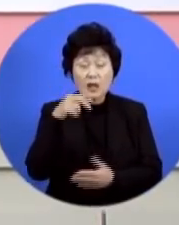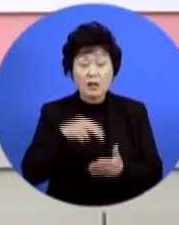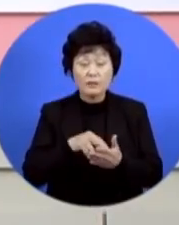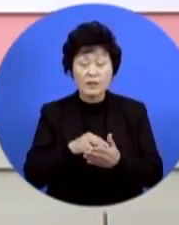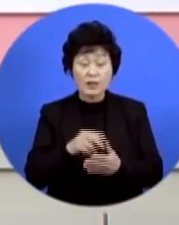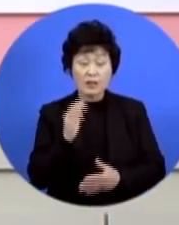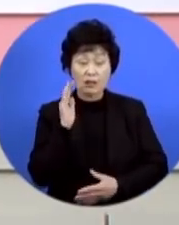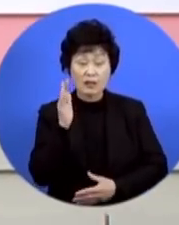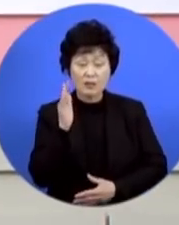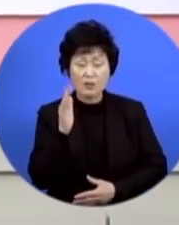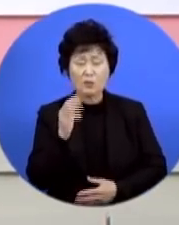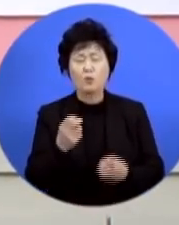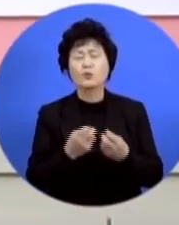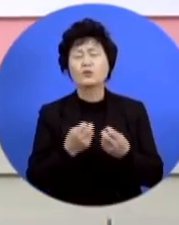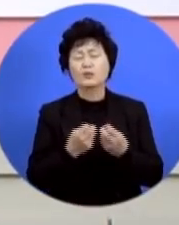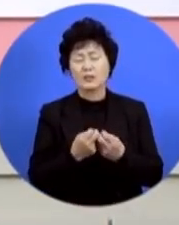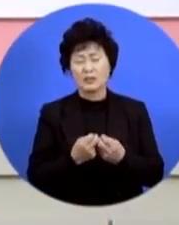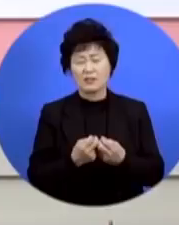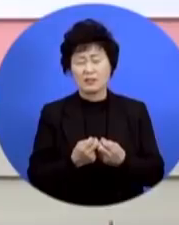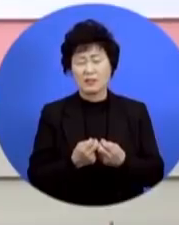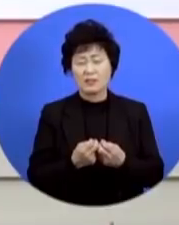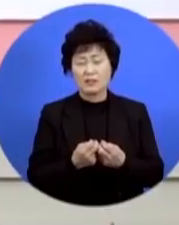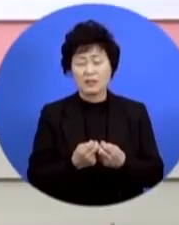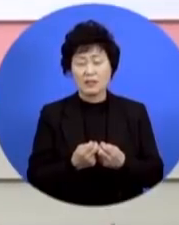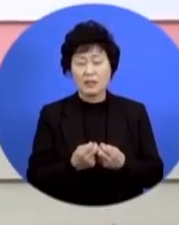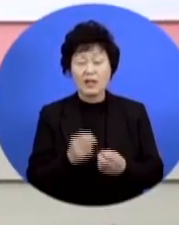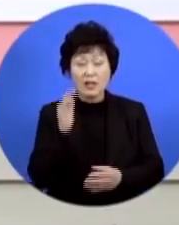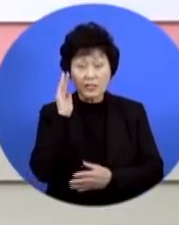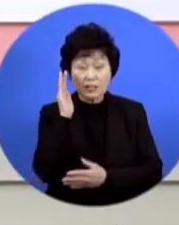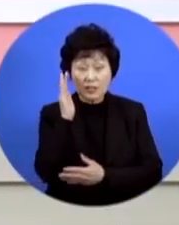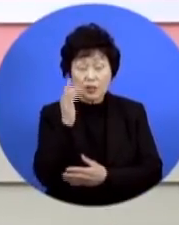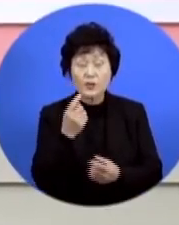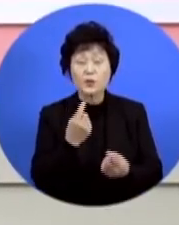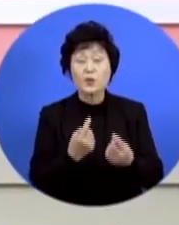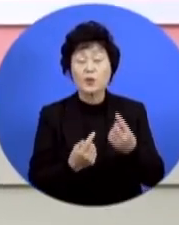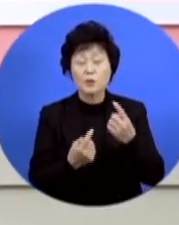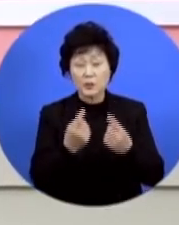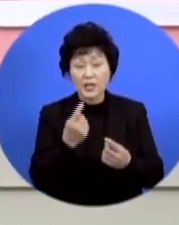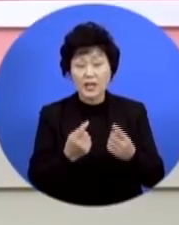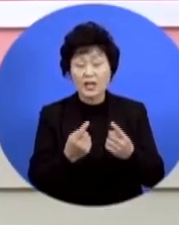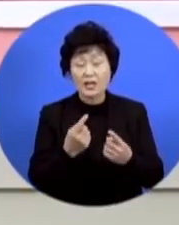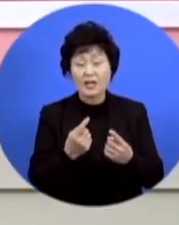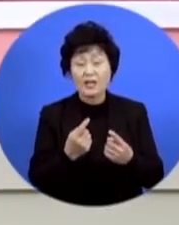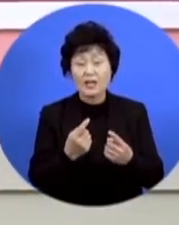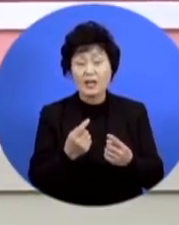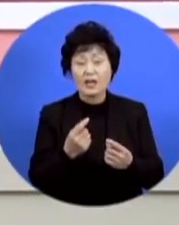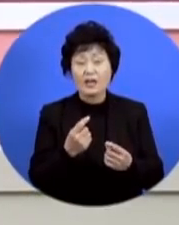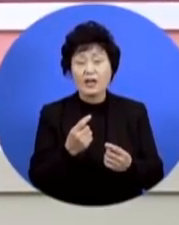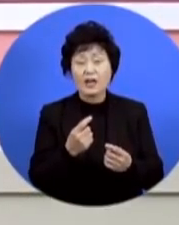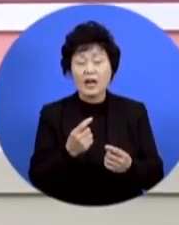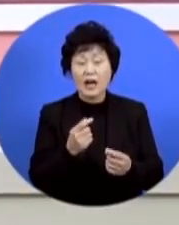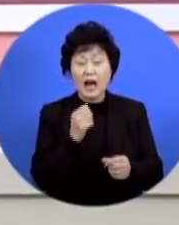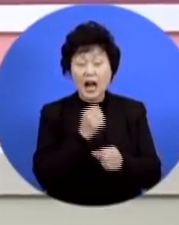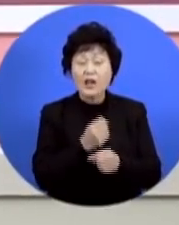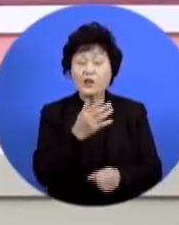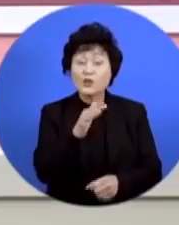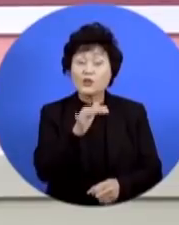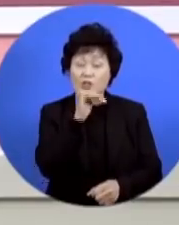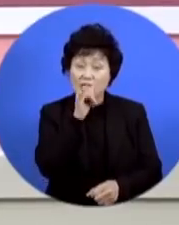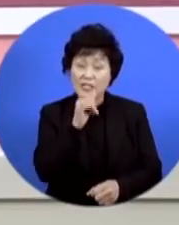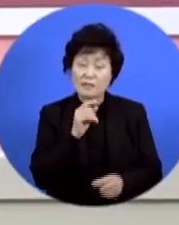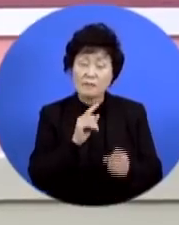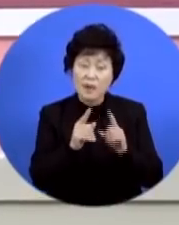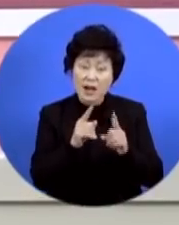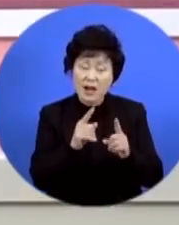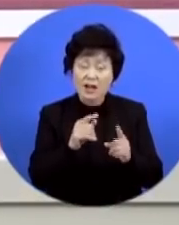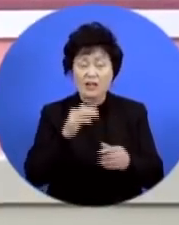설교보다도 더 그 해줄 수 있는 말은 전 하나님께서 뺄셈을 하실 때는